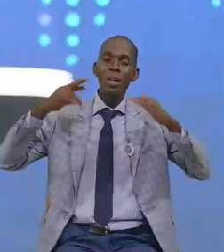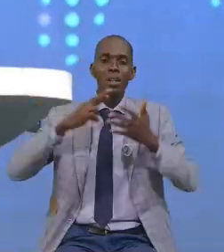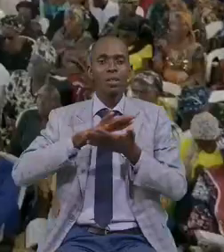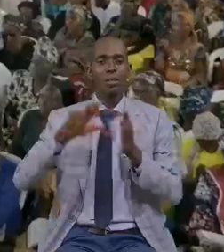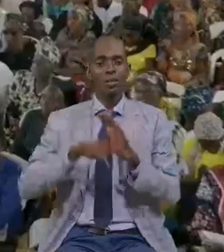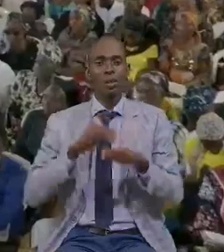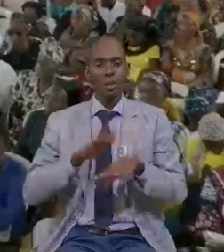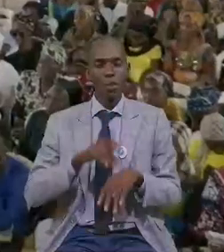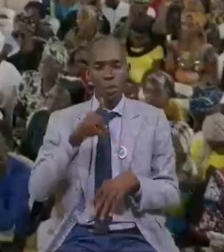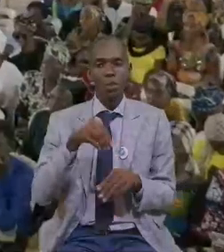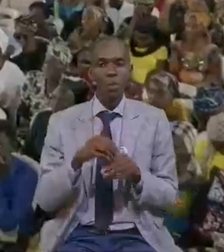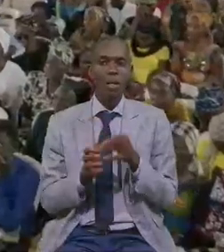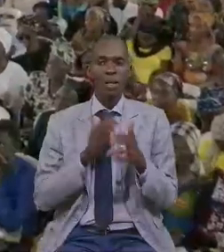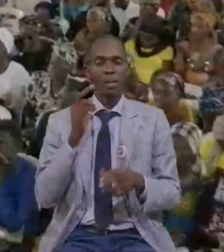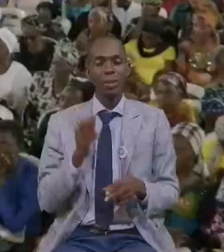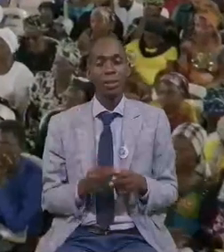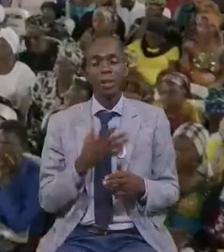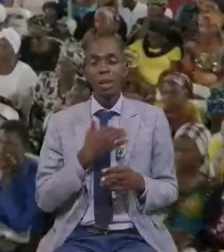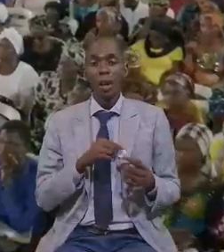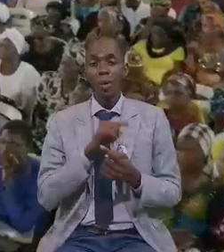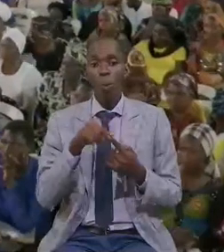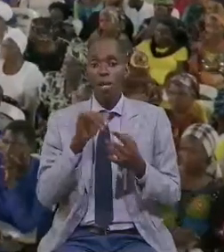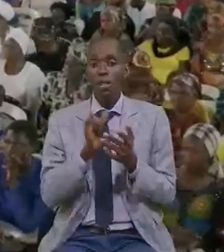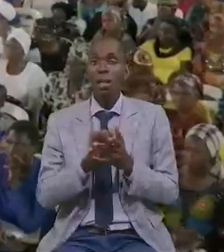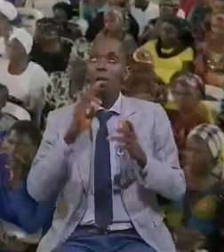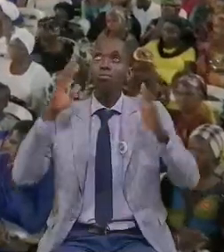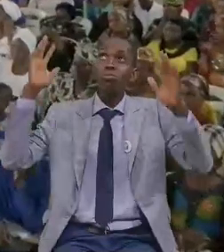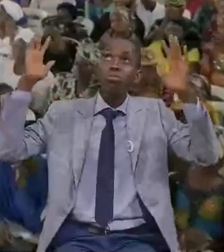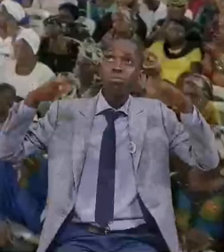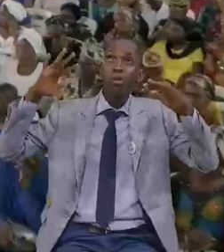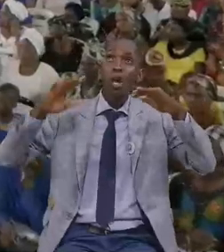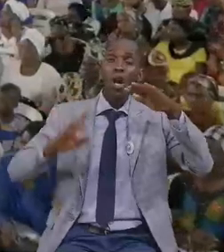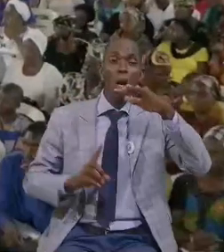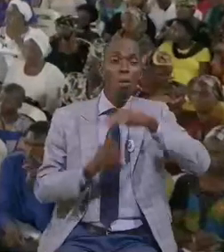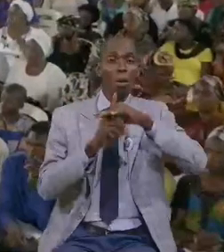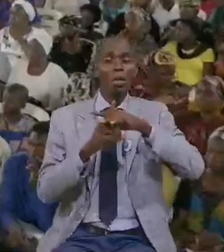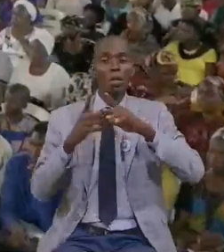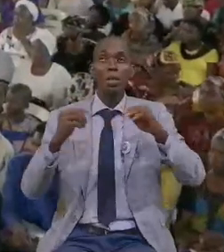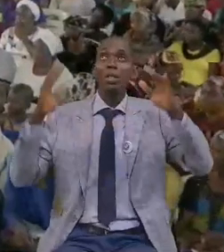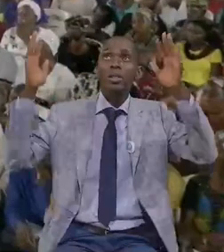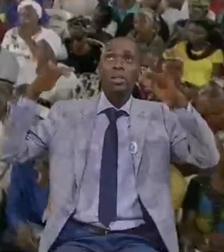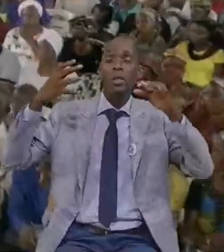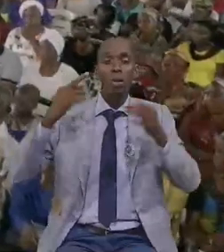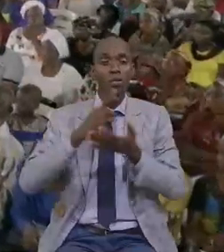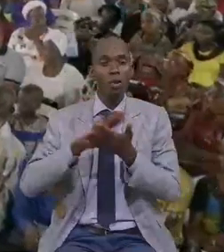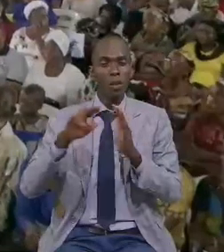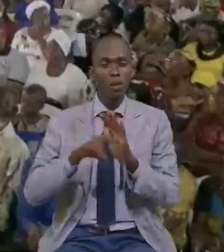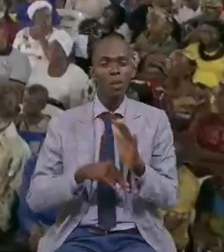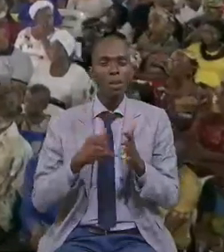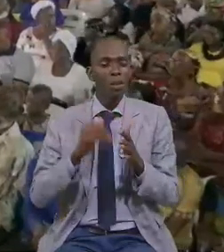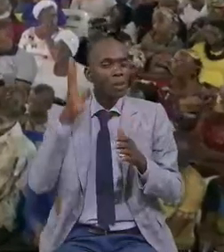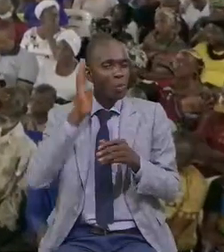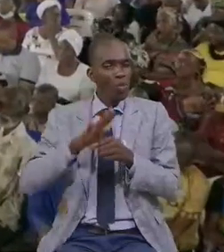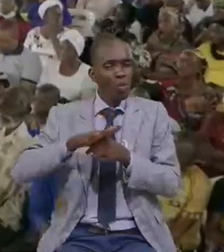sur vous. Et lorsque la justice, la pluie là vient, la pluie de justice, cela va vous mouiller